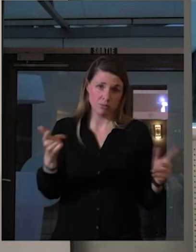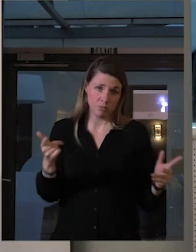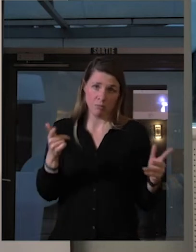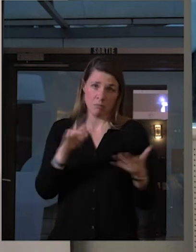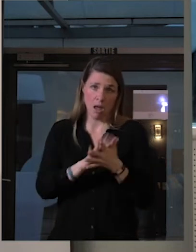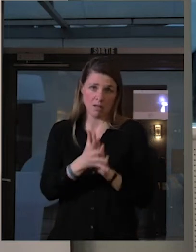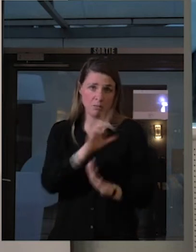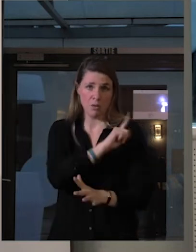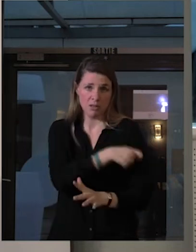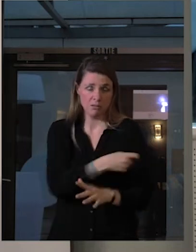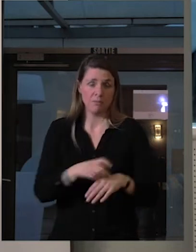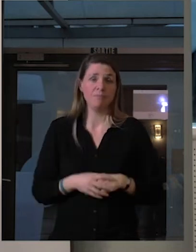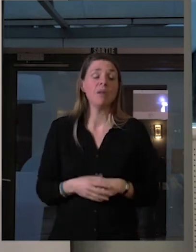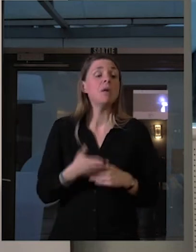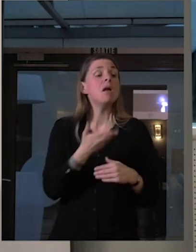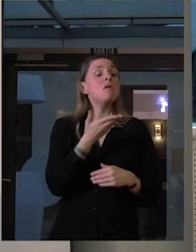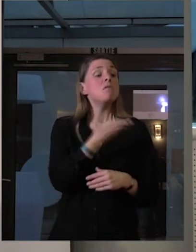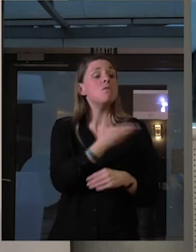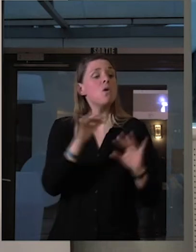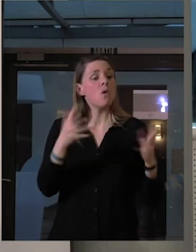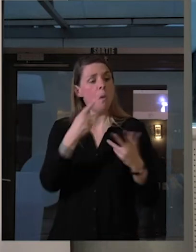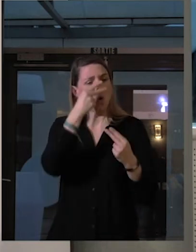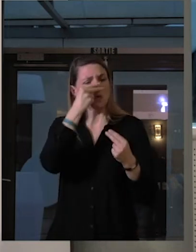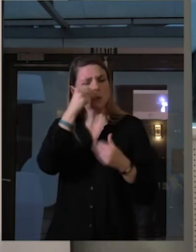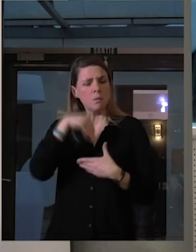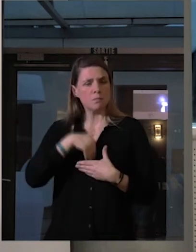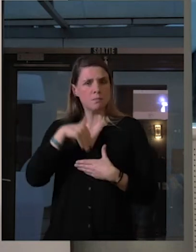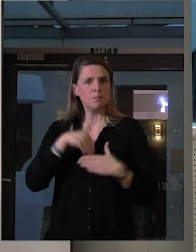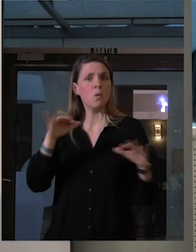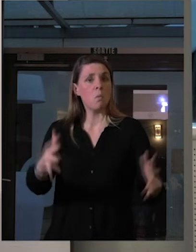sportive. Vous, comment est-ce que vous le ressentez ?